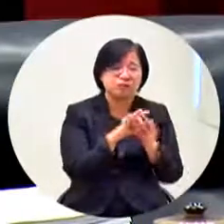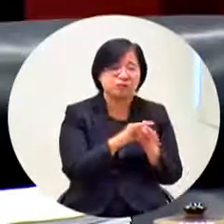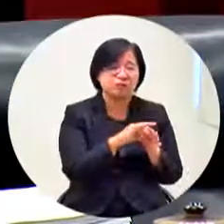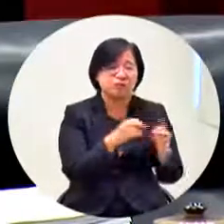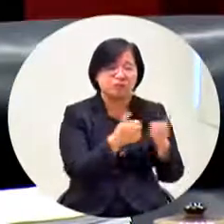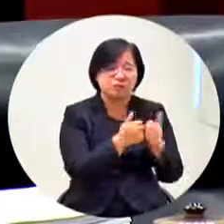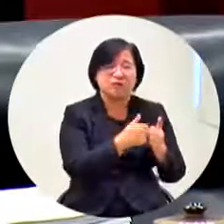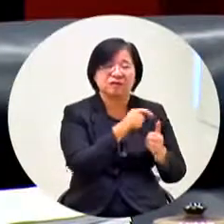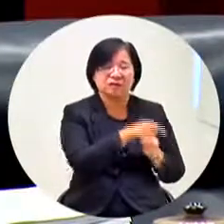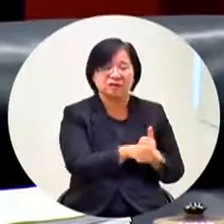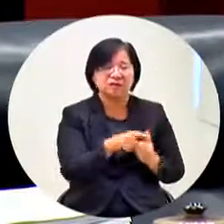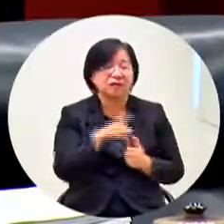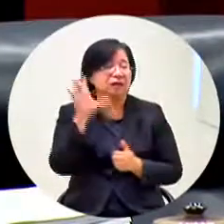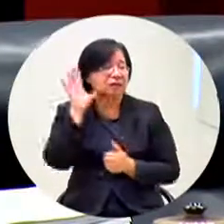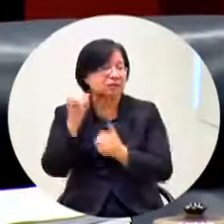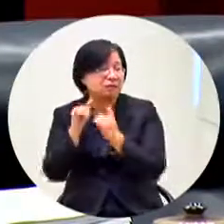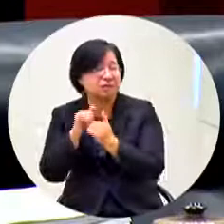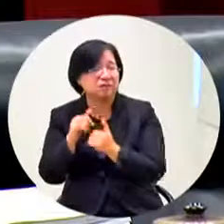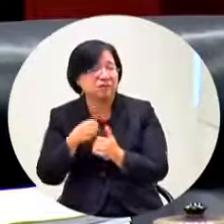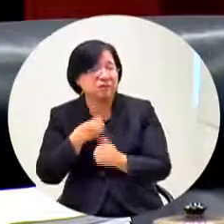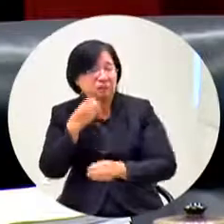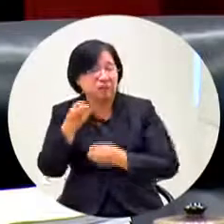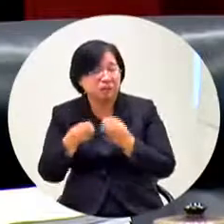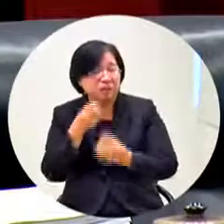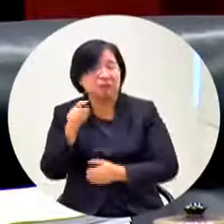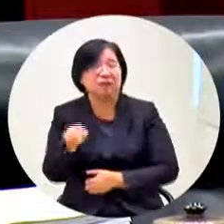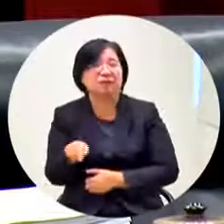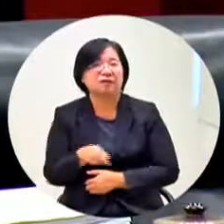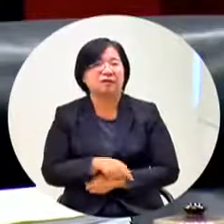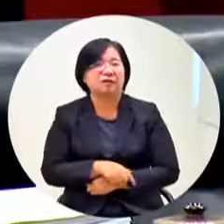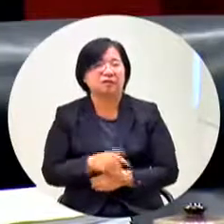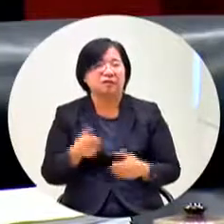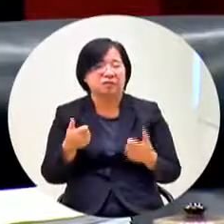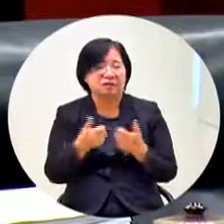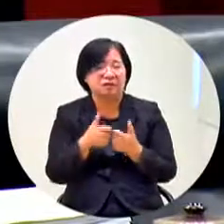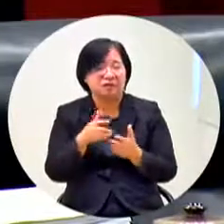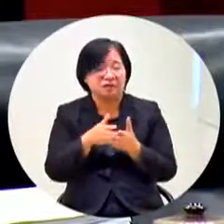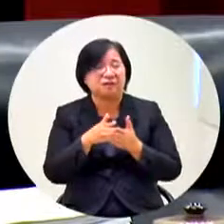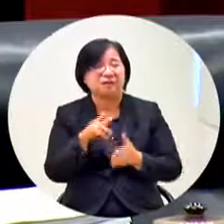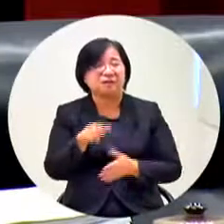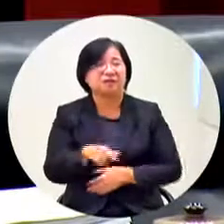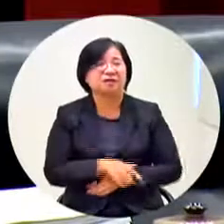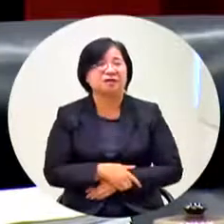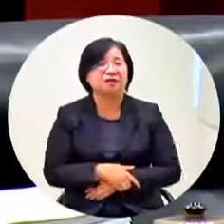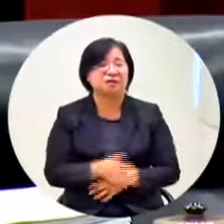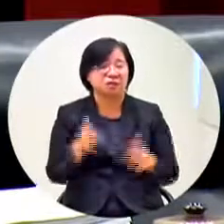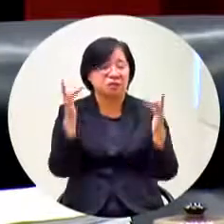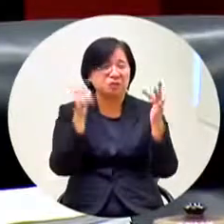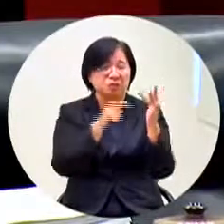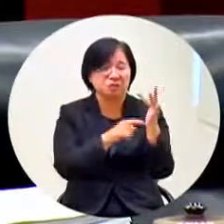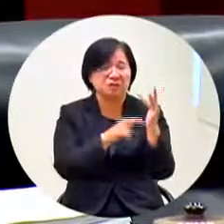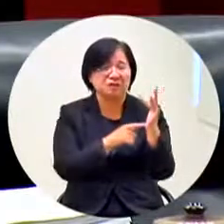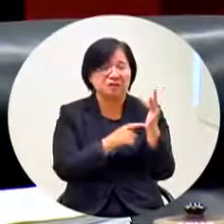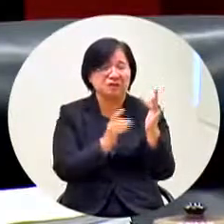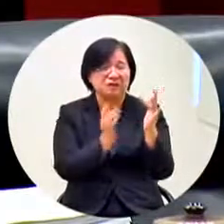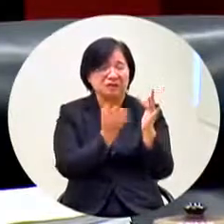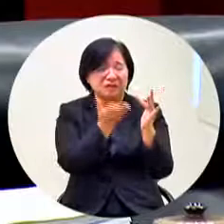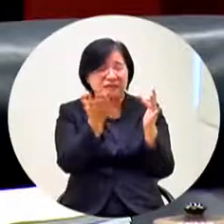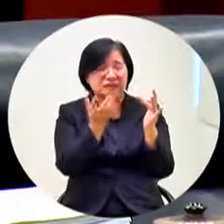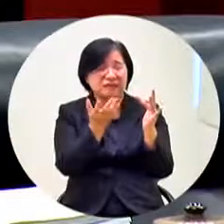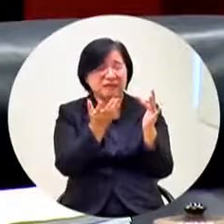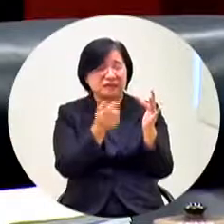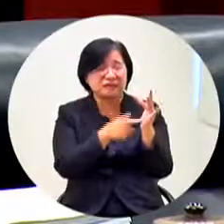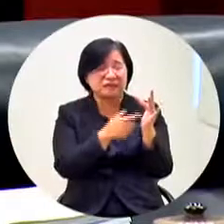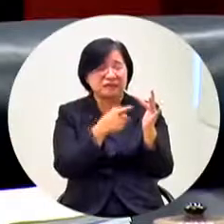请听我们市民的心声。那个长叶苹果希望借由这一次，既然花了2000多万的